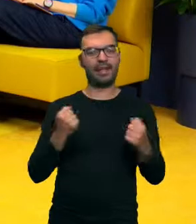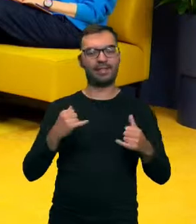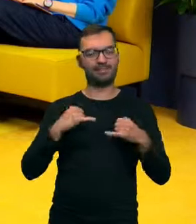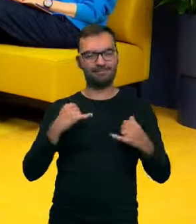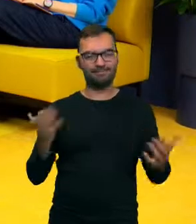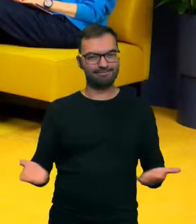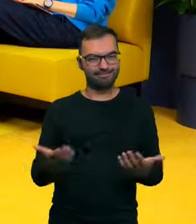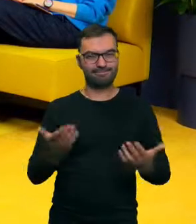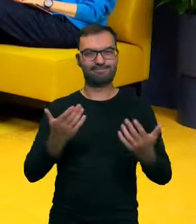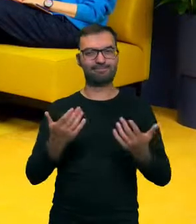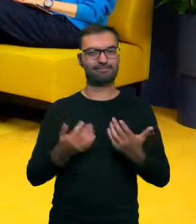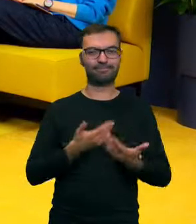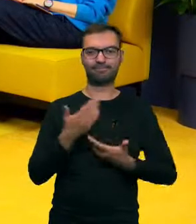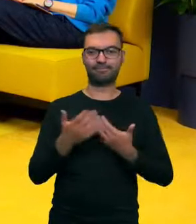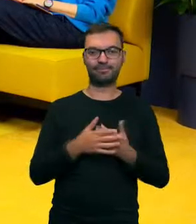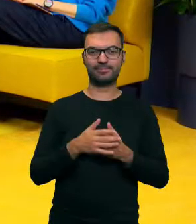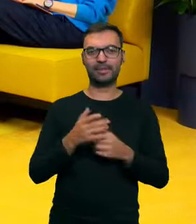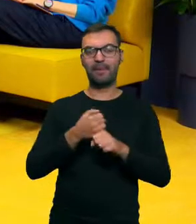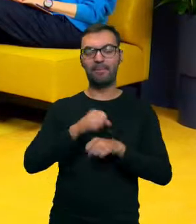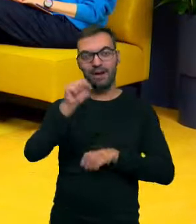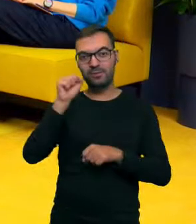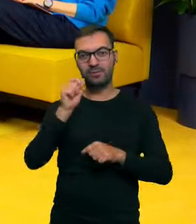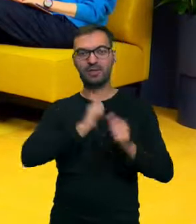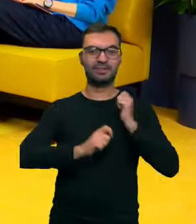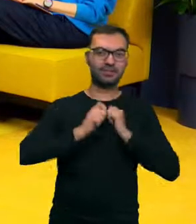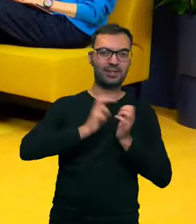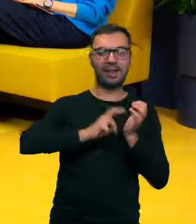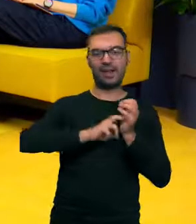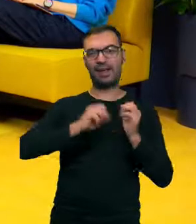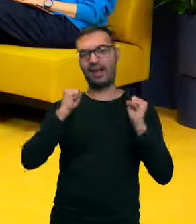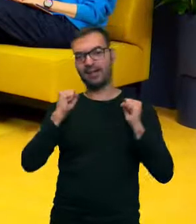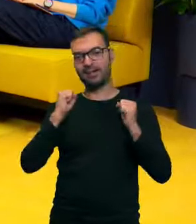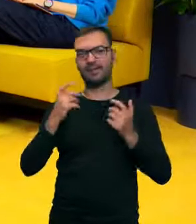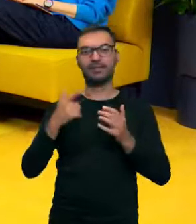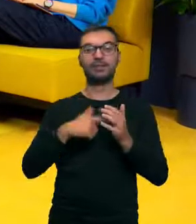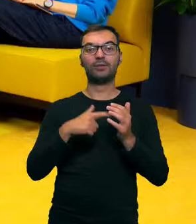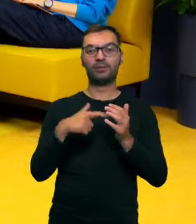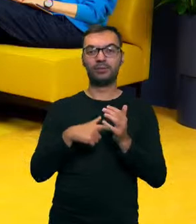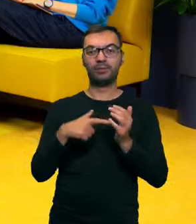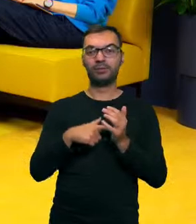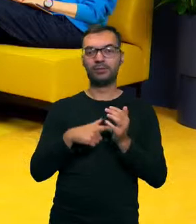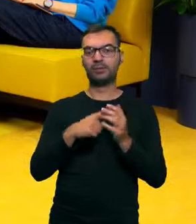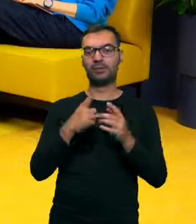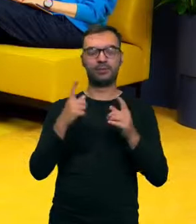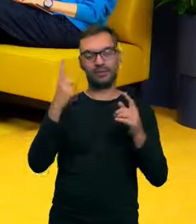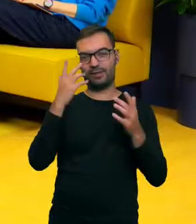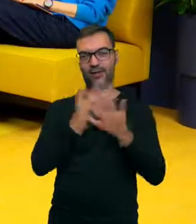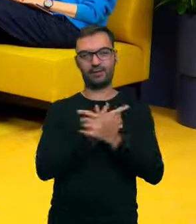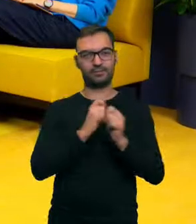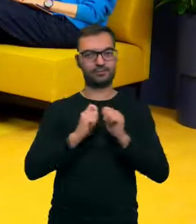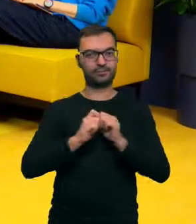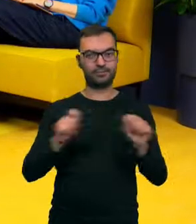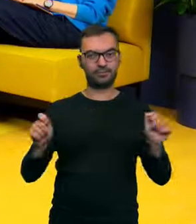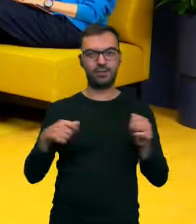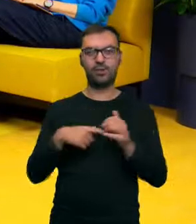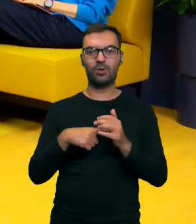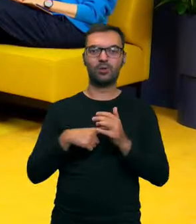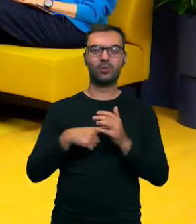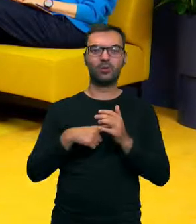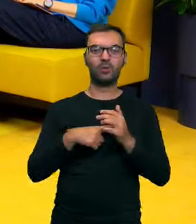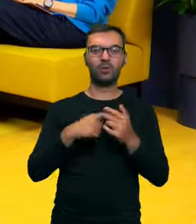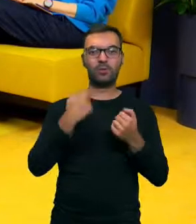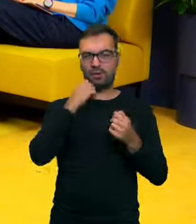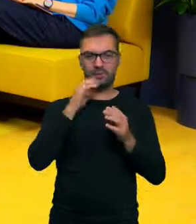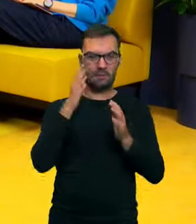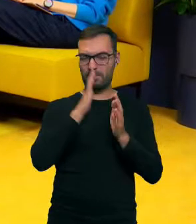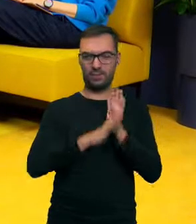tym takim maturalnym szczęściem, które zostaje jakby przerwane. Jest to na poziomie jakby figury takiej narracyjnej